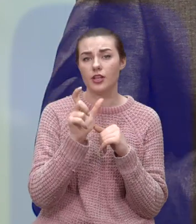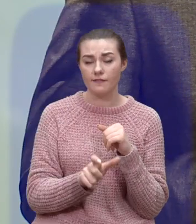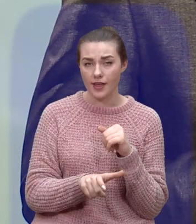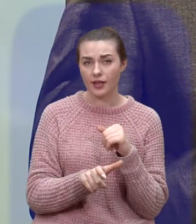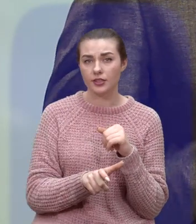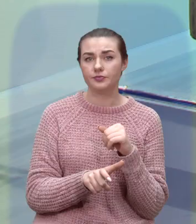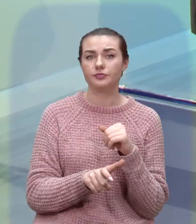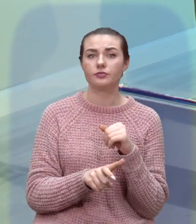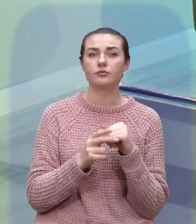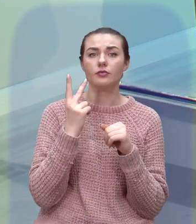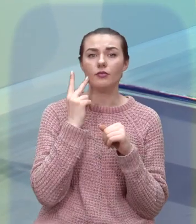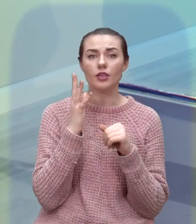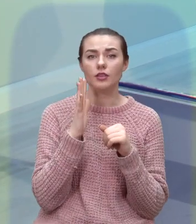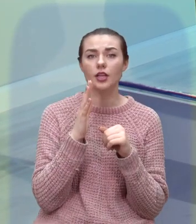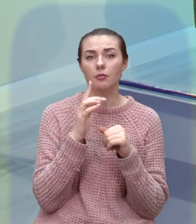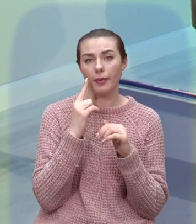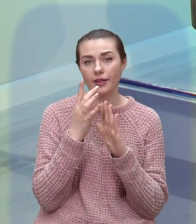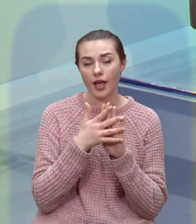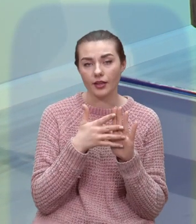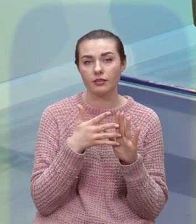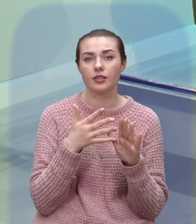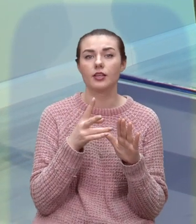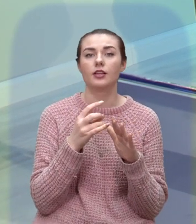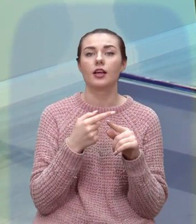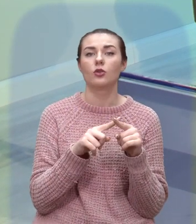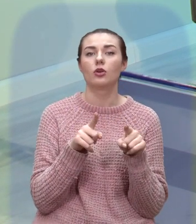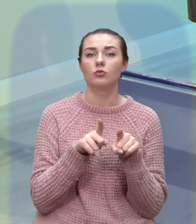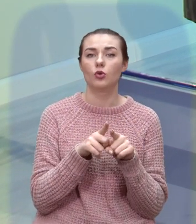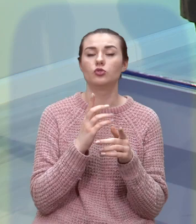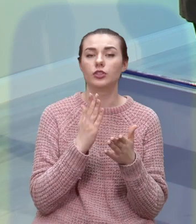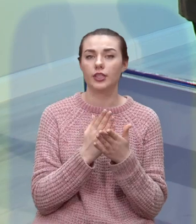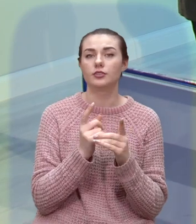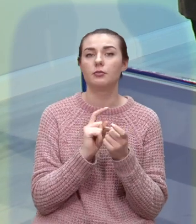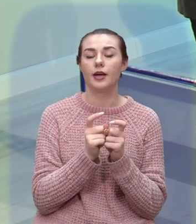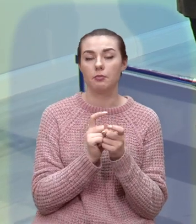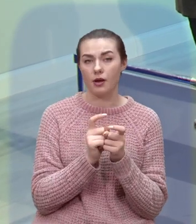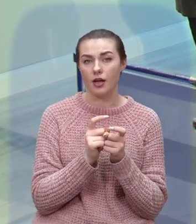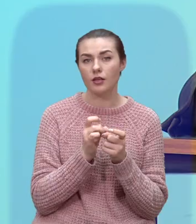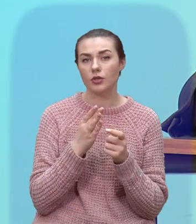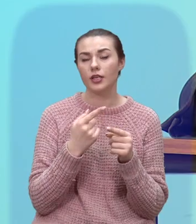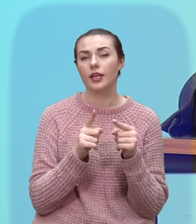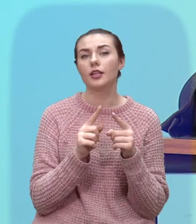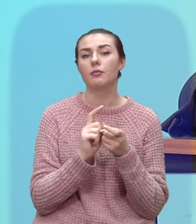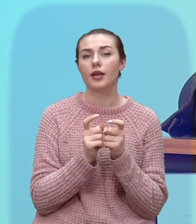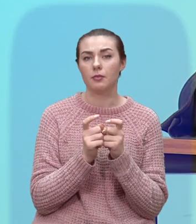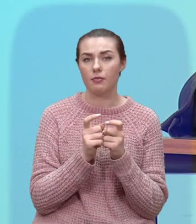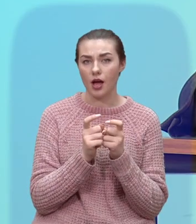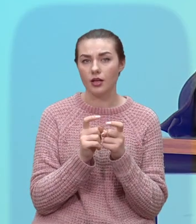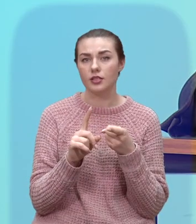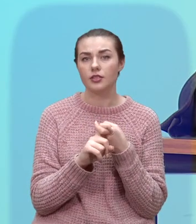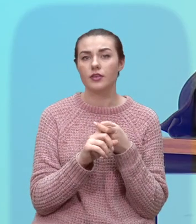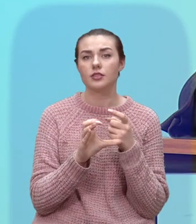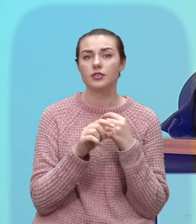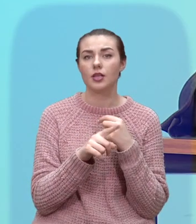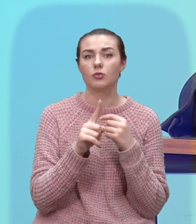человека не всегда ощутимый на котором тоже идет определенная борьба и вот эта борьба она